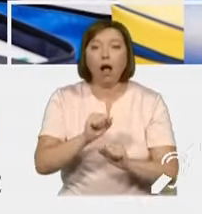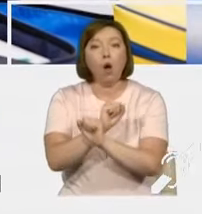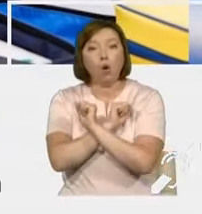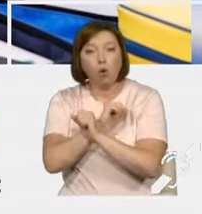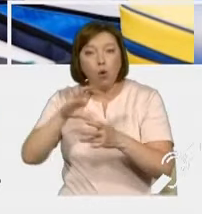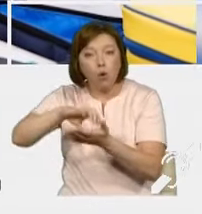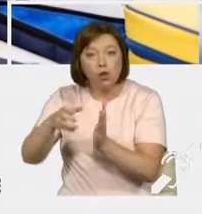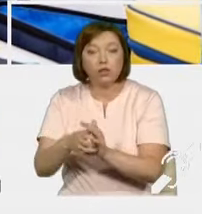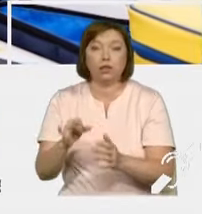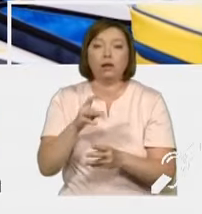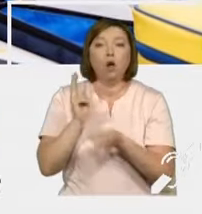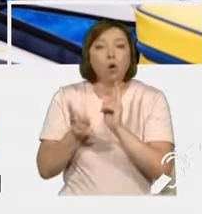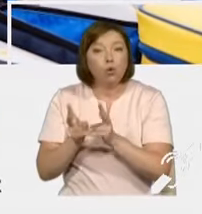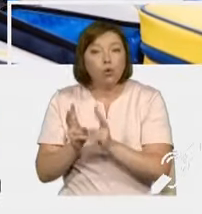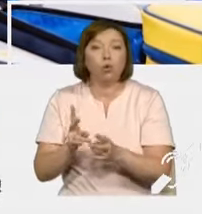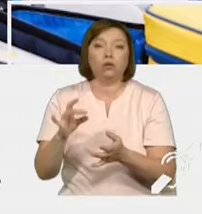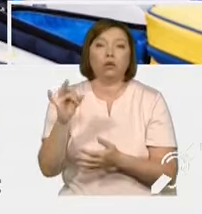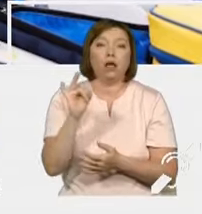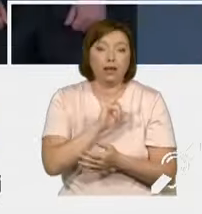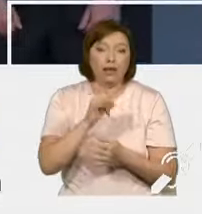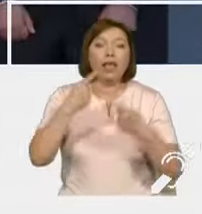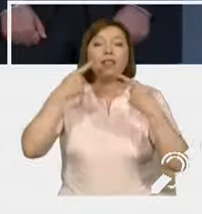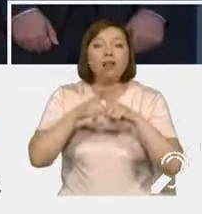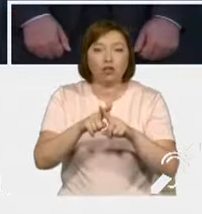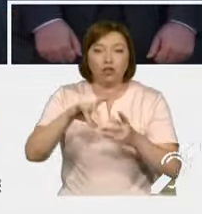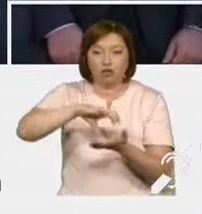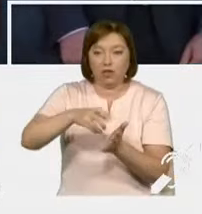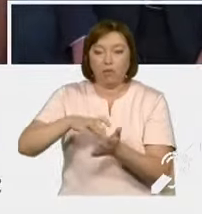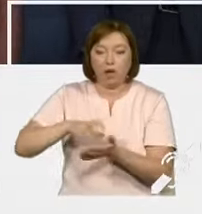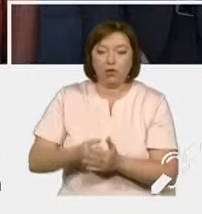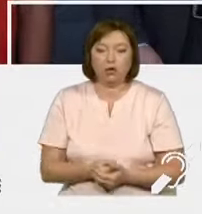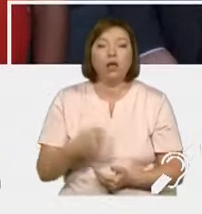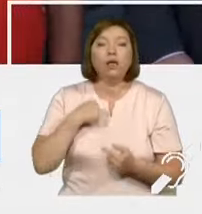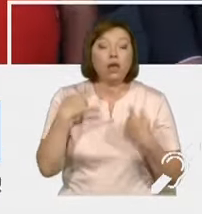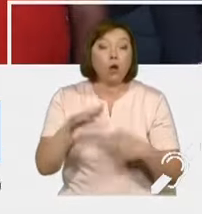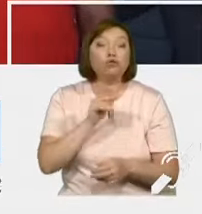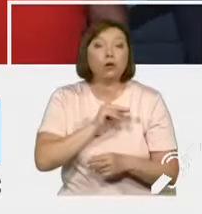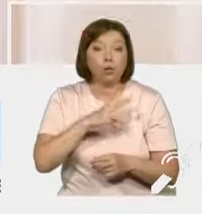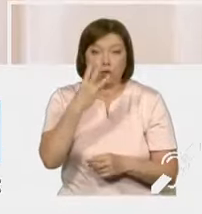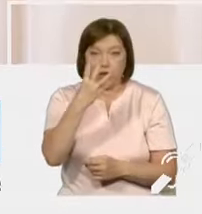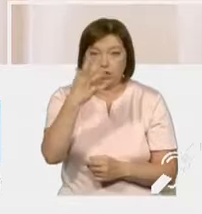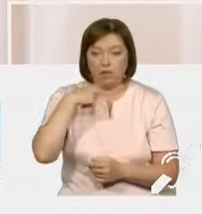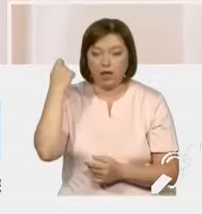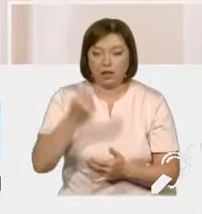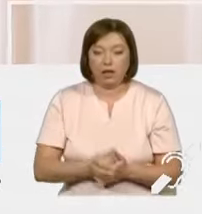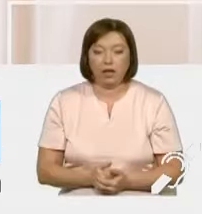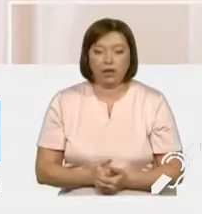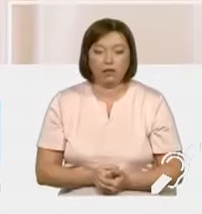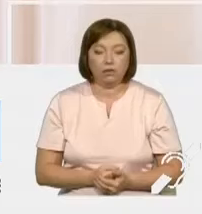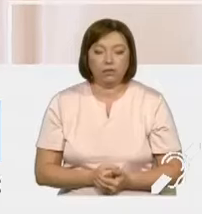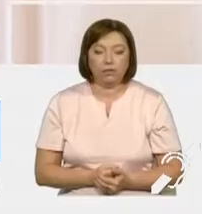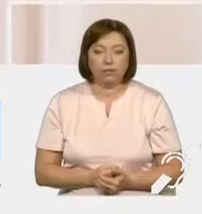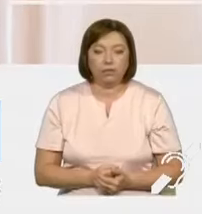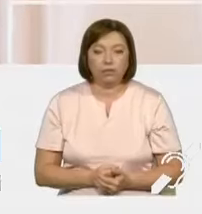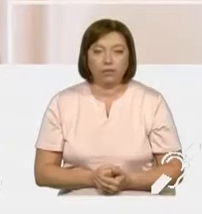a angajaților, o sufragerie, dar și camere tehnice. Activez în acest domeniu 35 de ani, mai au diferite